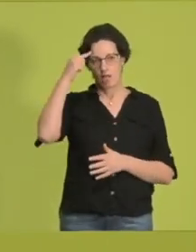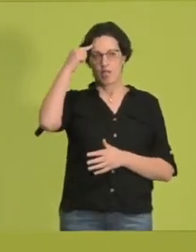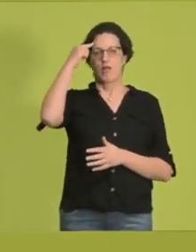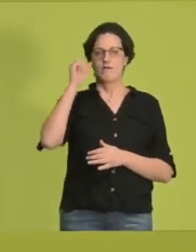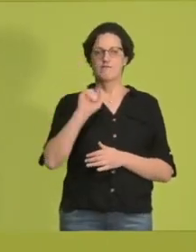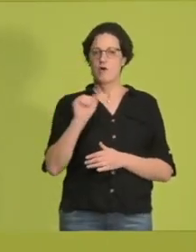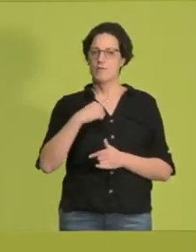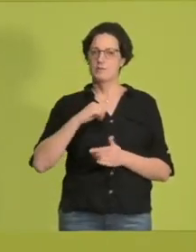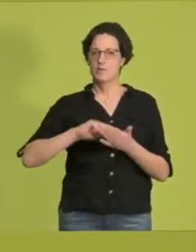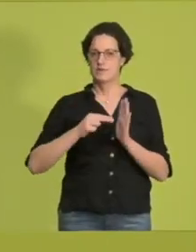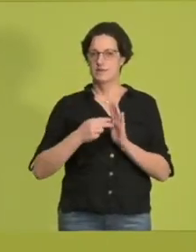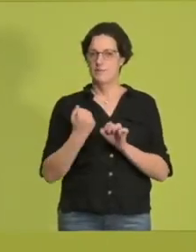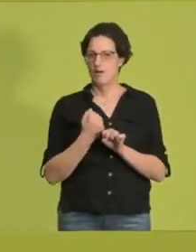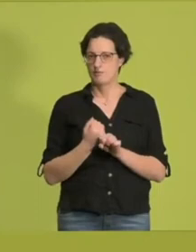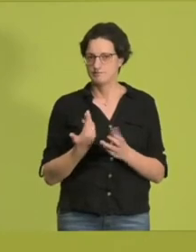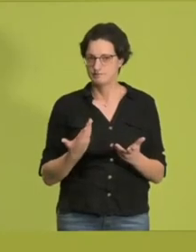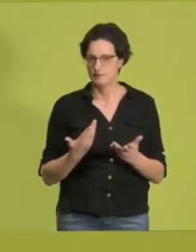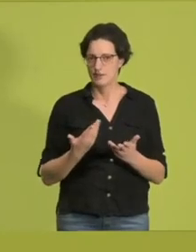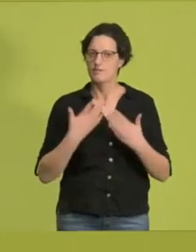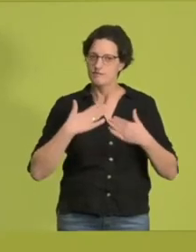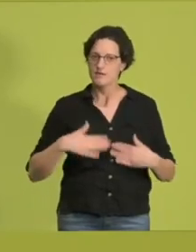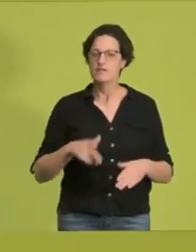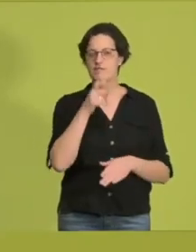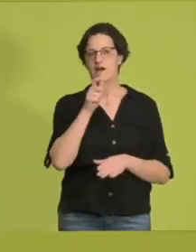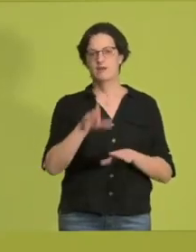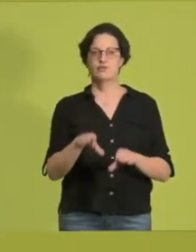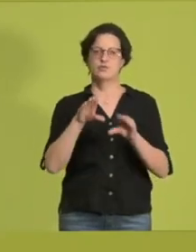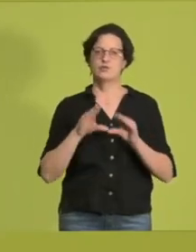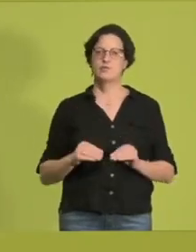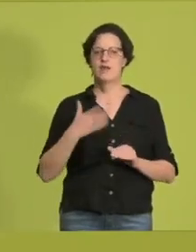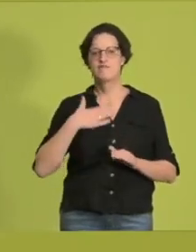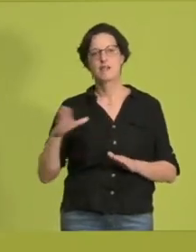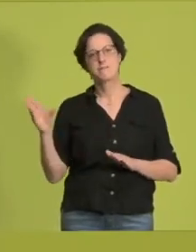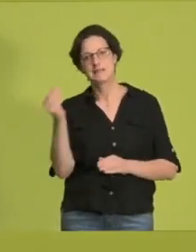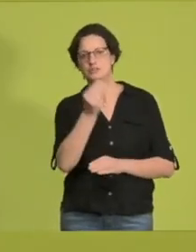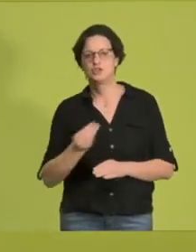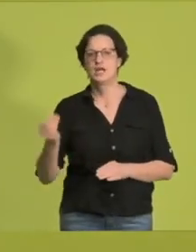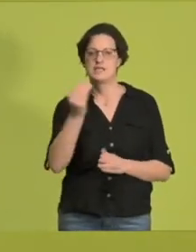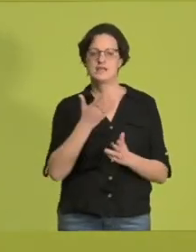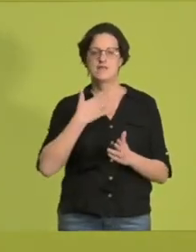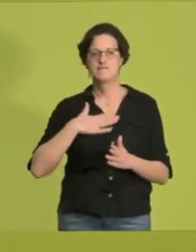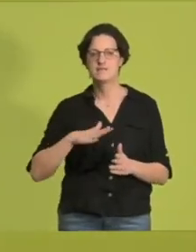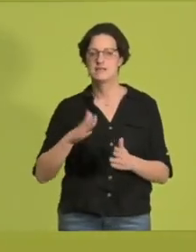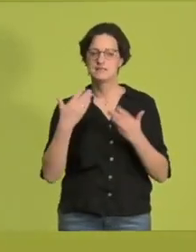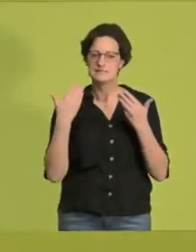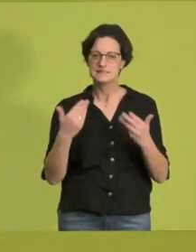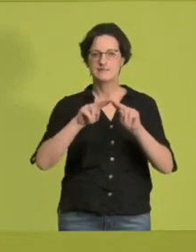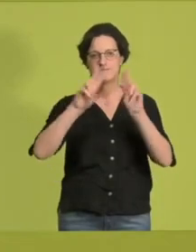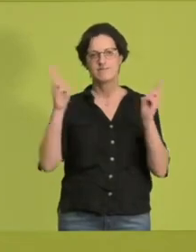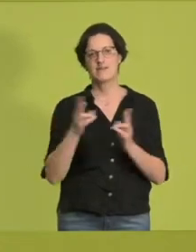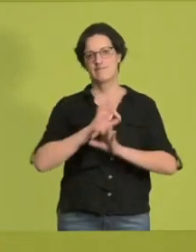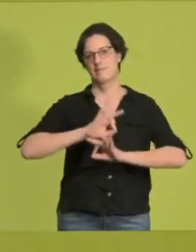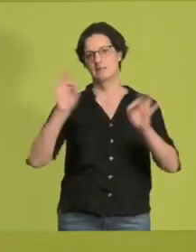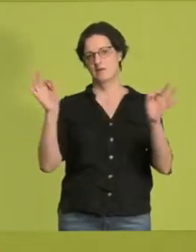ich politikerin bin weil ich verantwortung übernehmen will weil ich mitgestalten möchte weil ich diese welt zu einer besseren